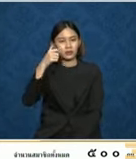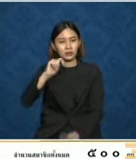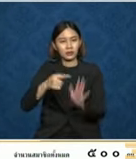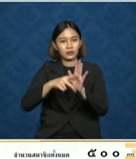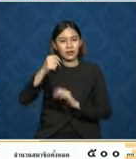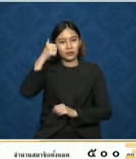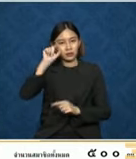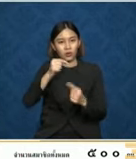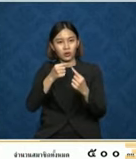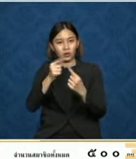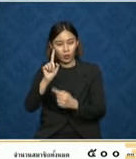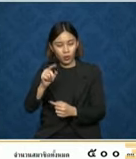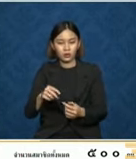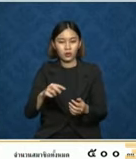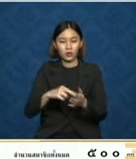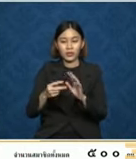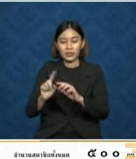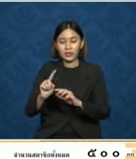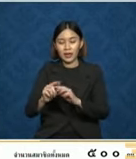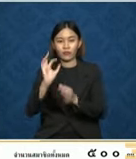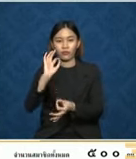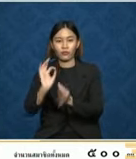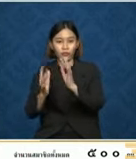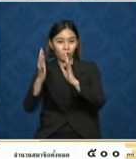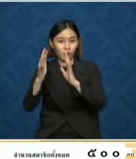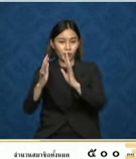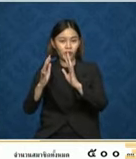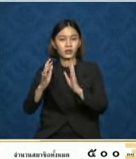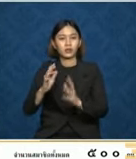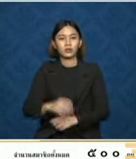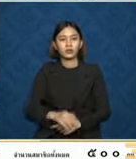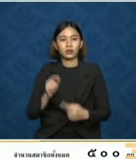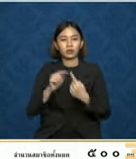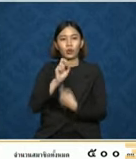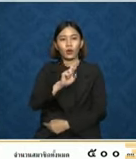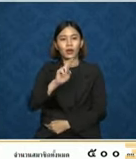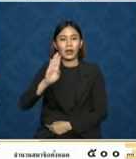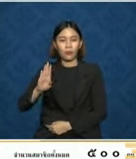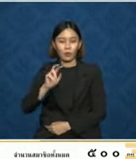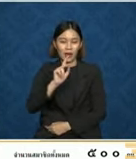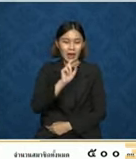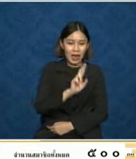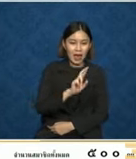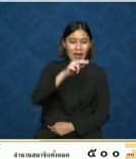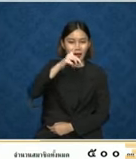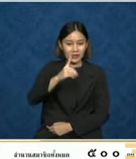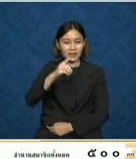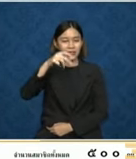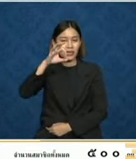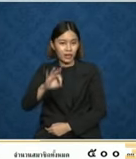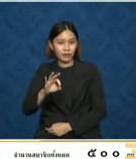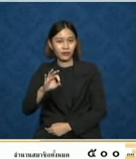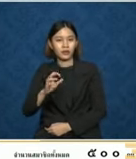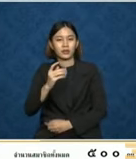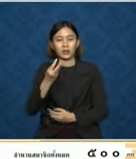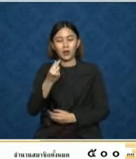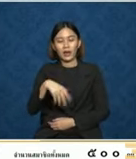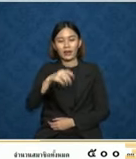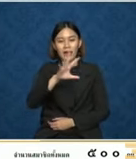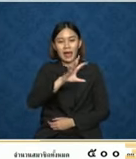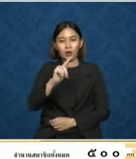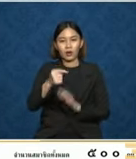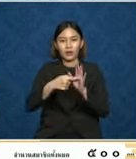ำจัดโดยเตาเผาขยะหรือเตาเผาเชื้อเพลิงขยะในระบบ RDF ได้เพียง500ตันต่อวันเท่